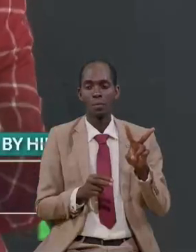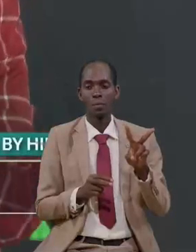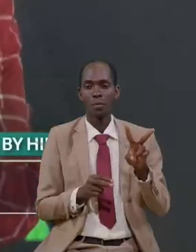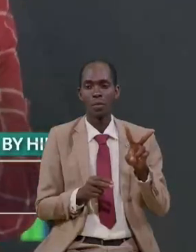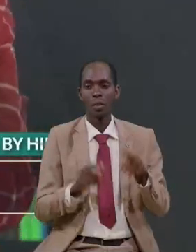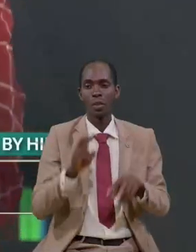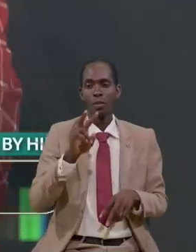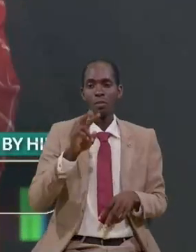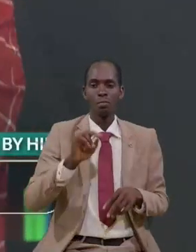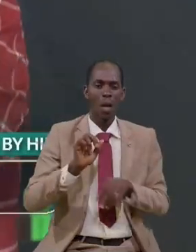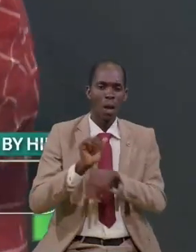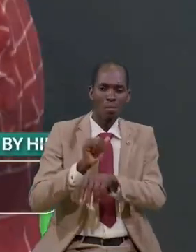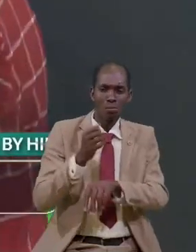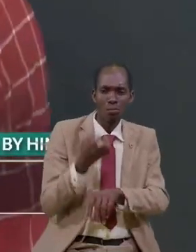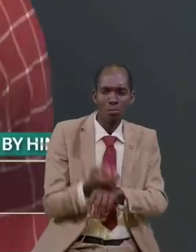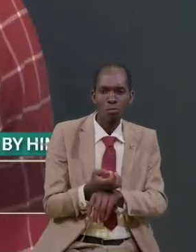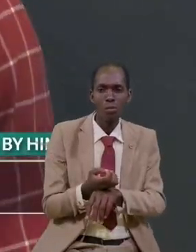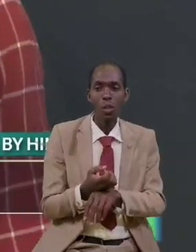et non vacillant.